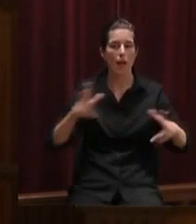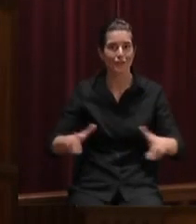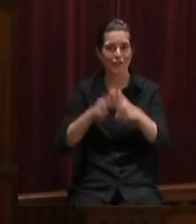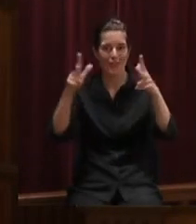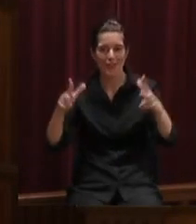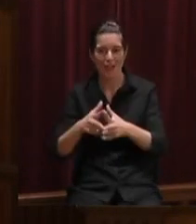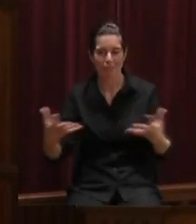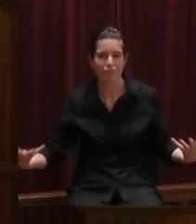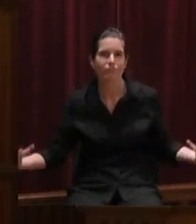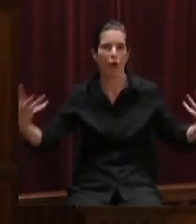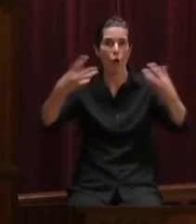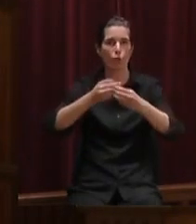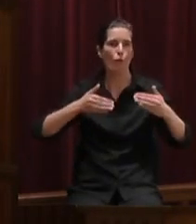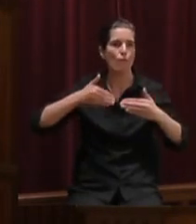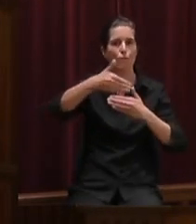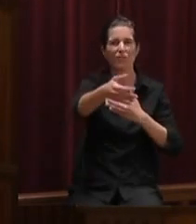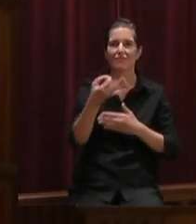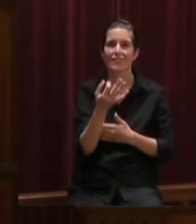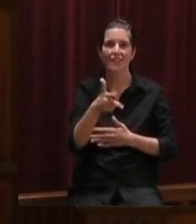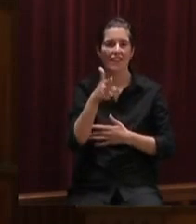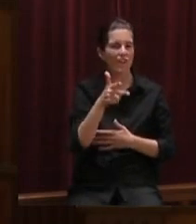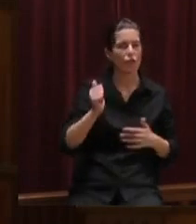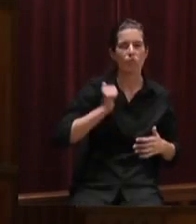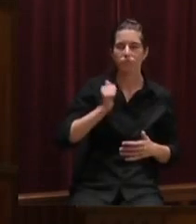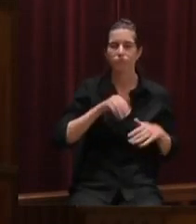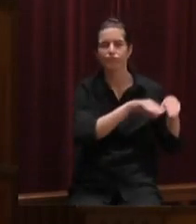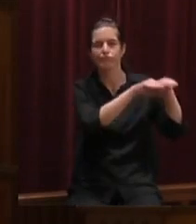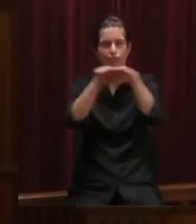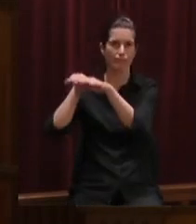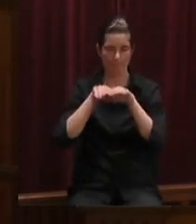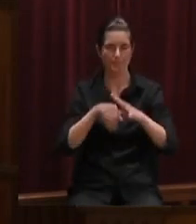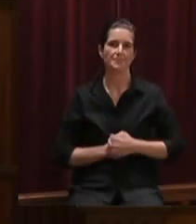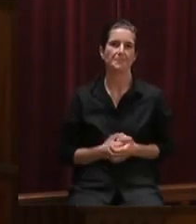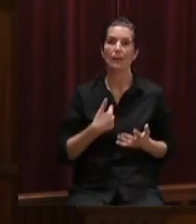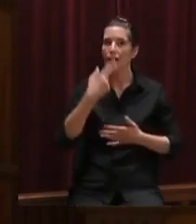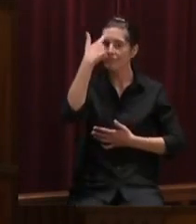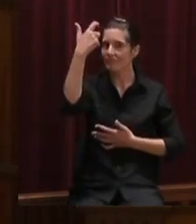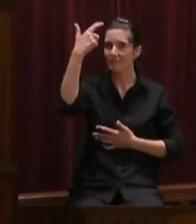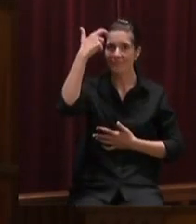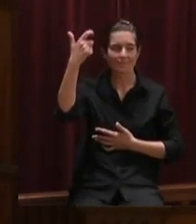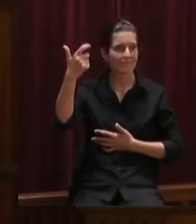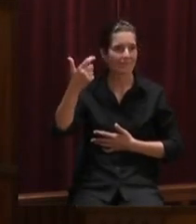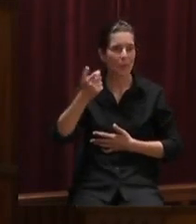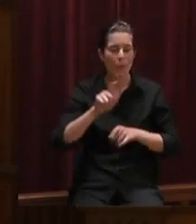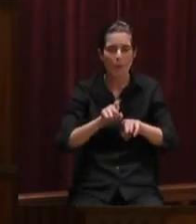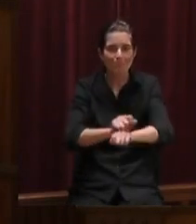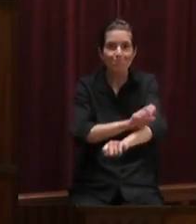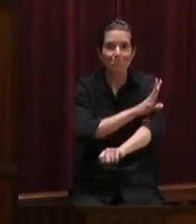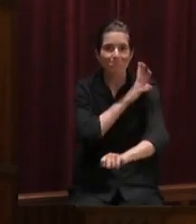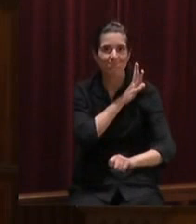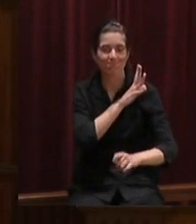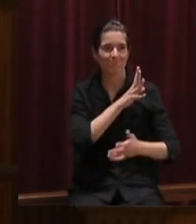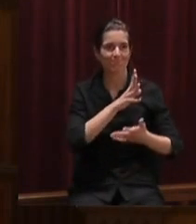junts cap a un futur de drets i oportunitats per tothom. Recordo aquells moments per la intensa emoció que